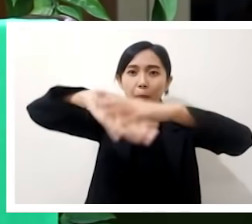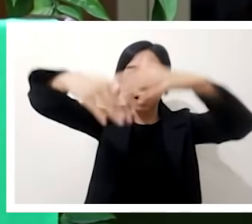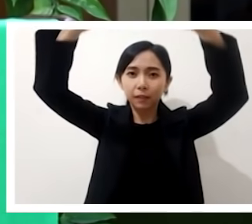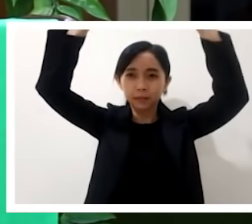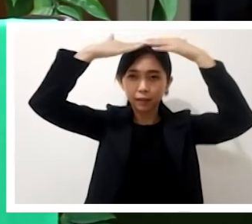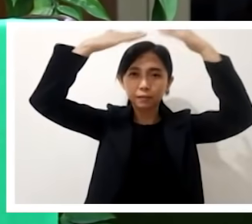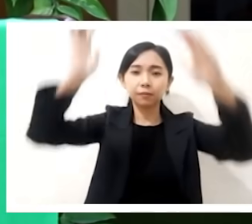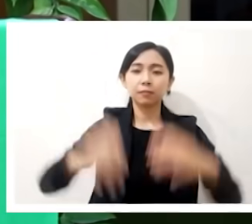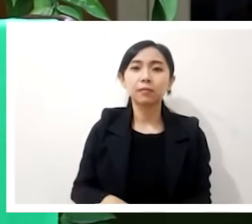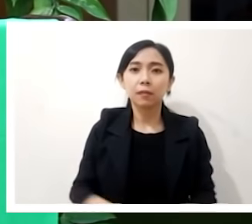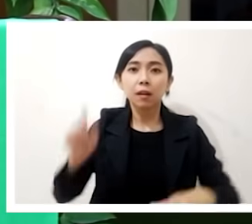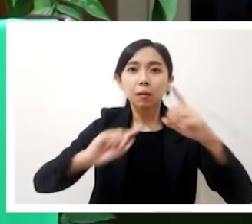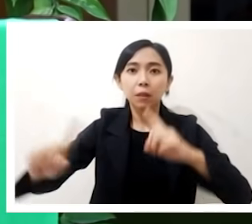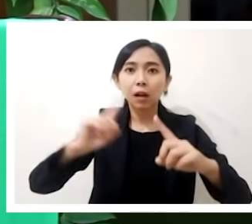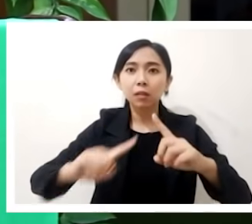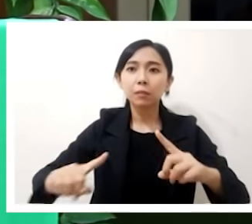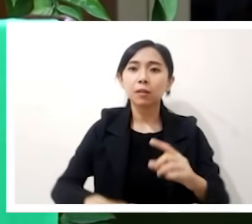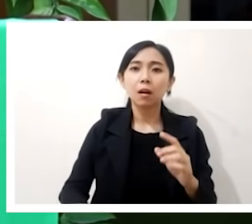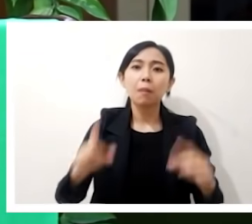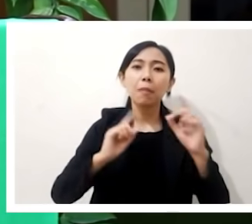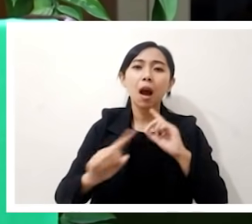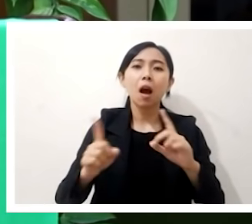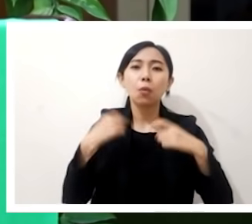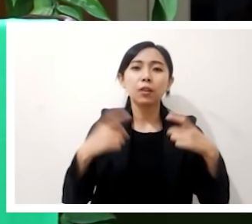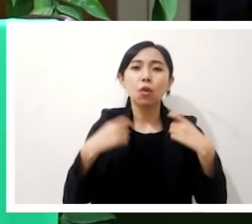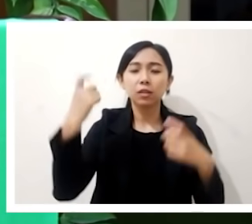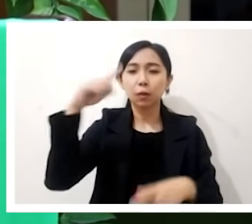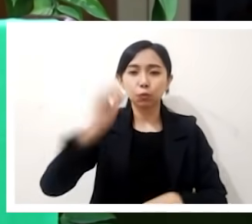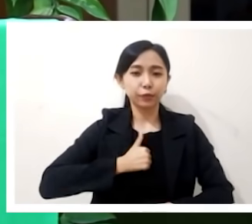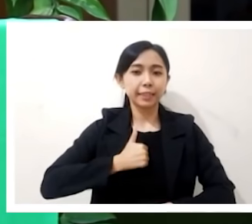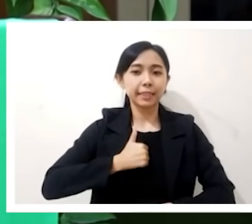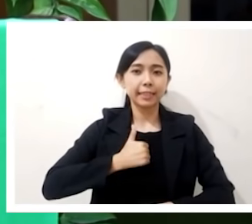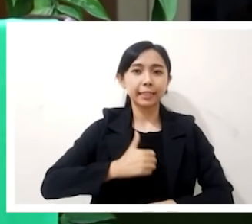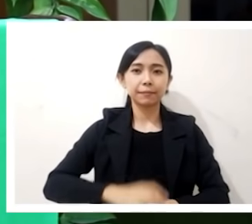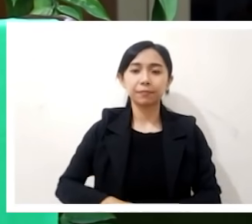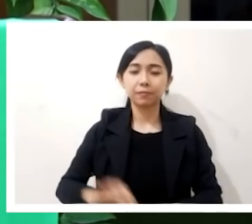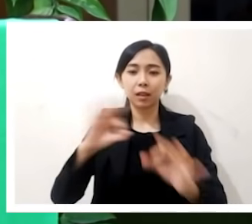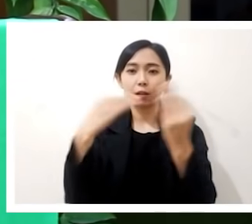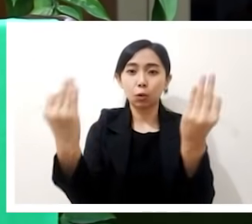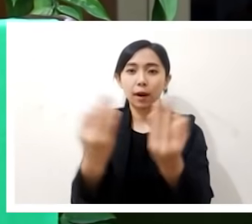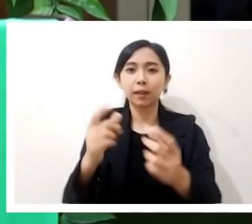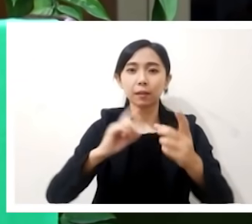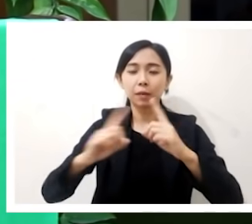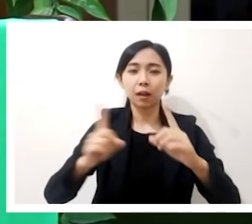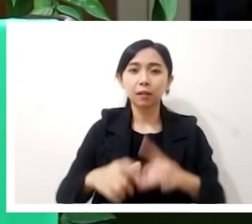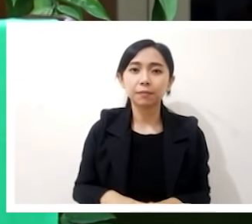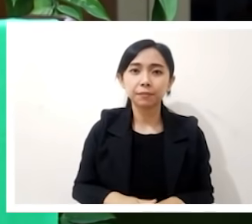dia akan mengucapkan pengakuan dosa untuk dirinya sendiri dan keluarganya dengan berkata